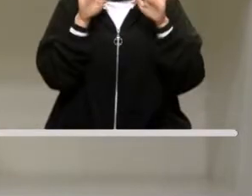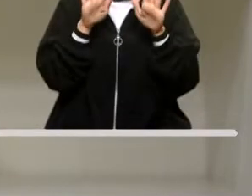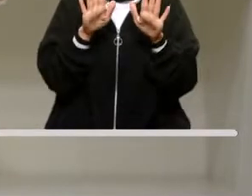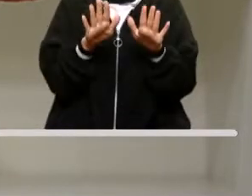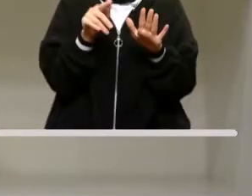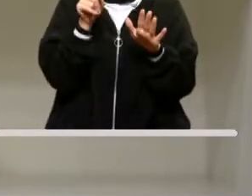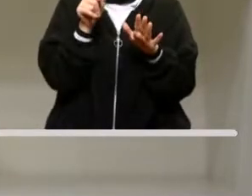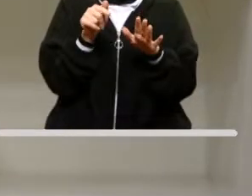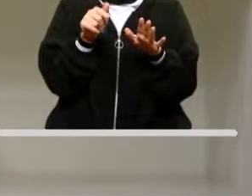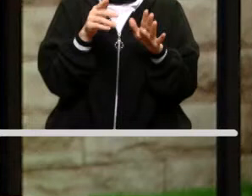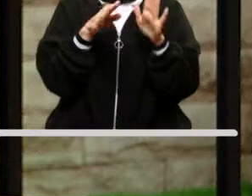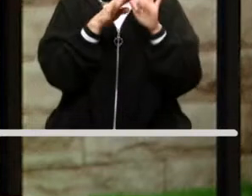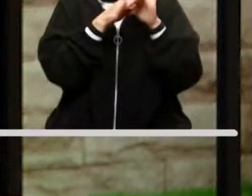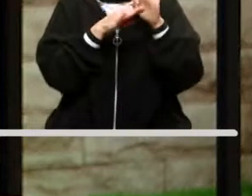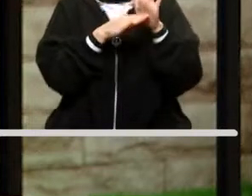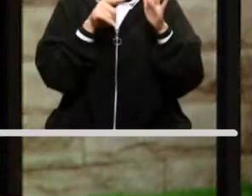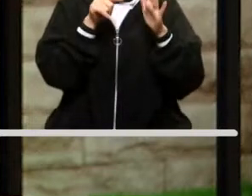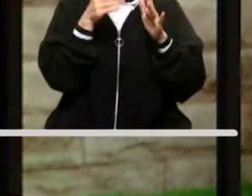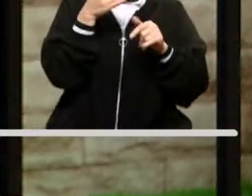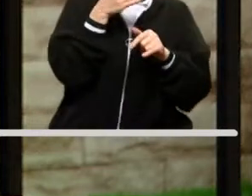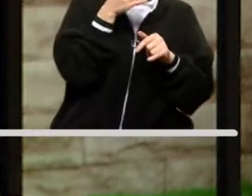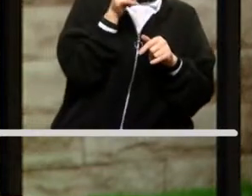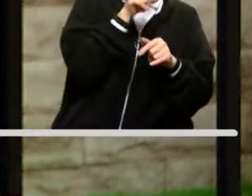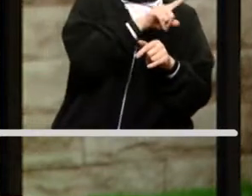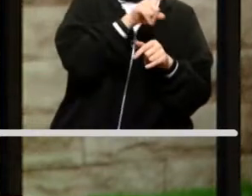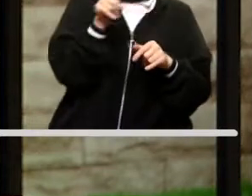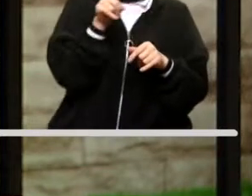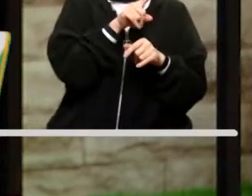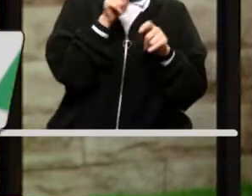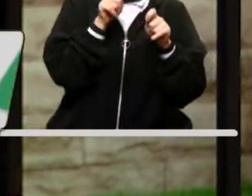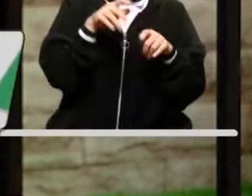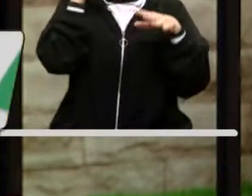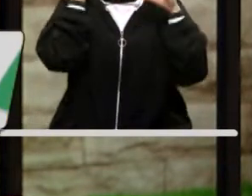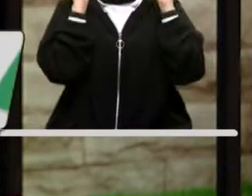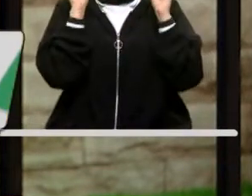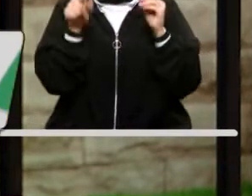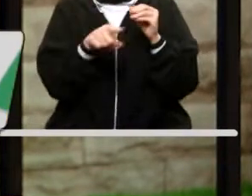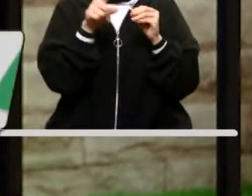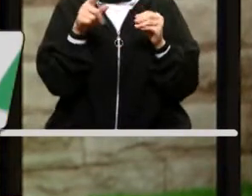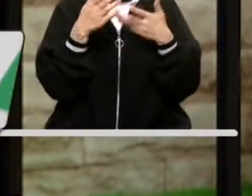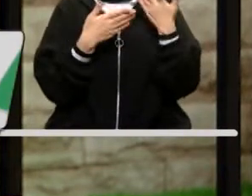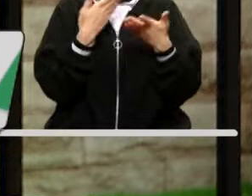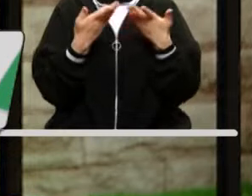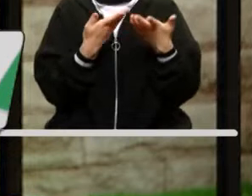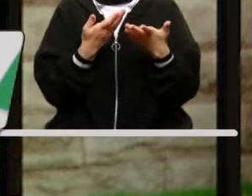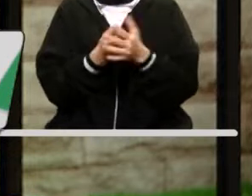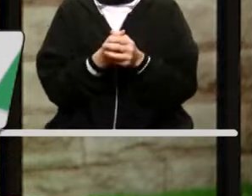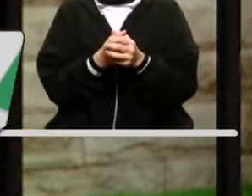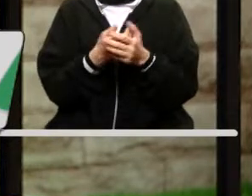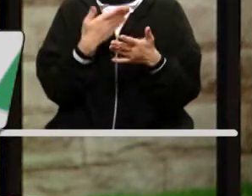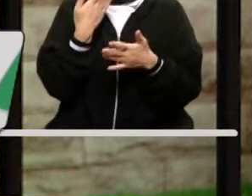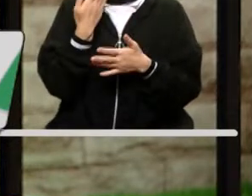o akışta öğreniyoruz gibi mi? Tabii içinde iç motivasyonun da barındığı bir öğrenme. Onu biraz sonra gireceğim, o iç motivasyon, dış motivasyona. Mesela